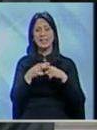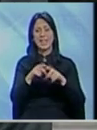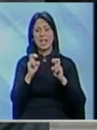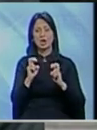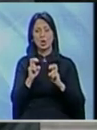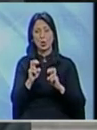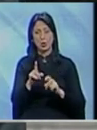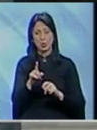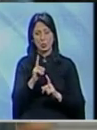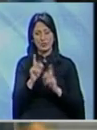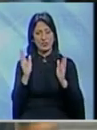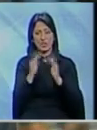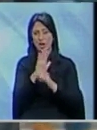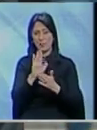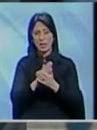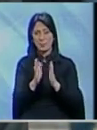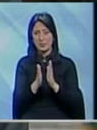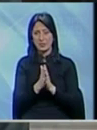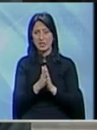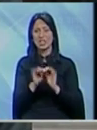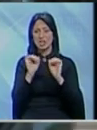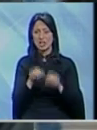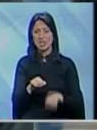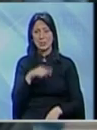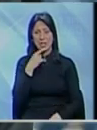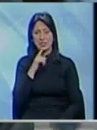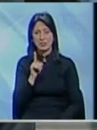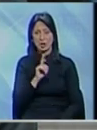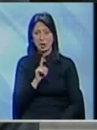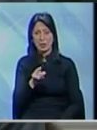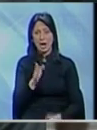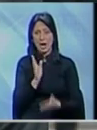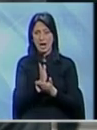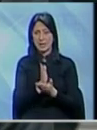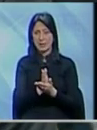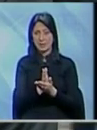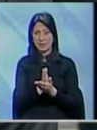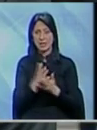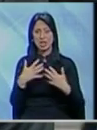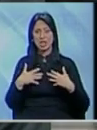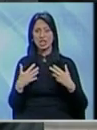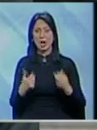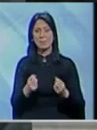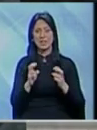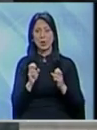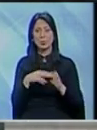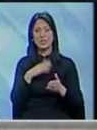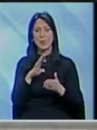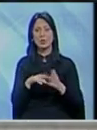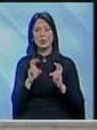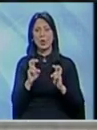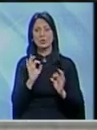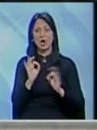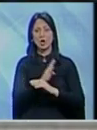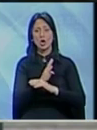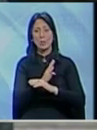ტექნოლოგიური ინფრასტრუქტურის ყველა პირობას და შეიძლება ითქვას, რომ არის ჯანმრთელობის